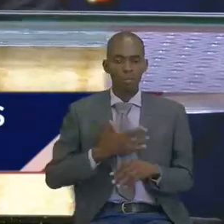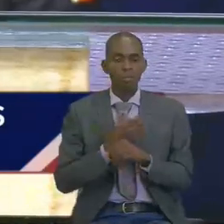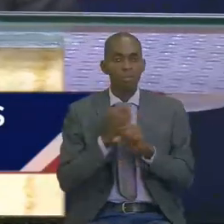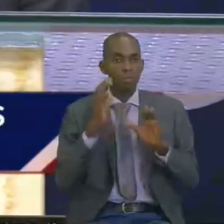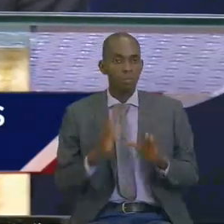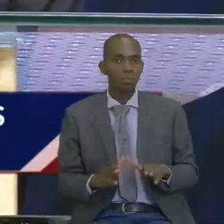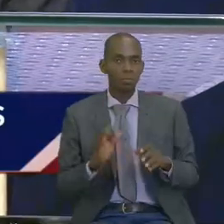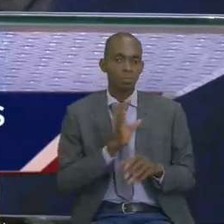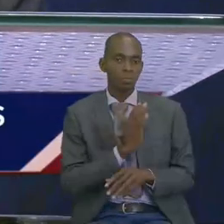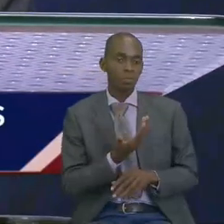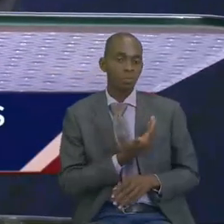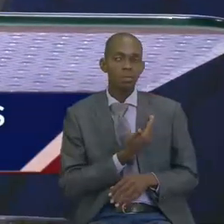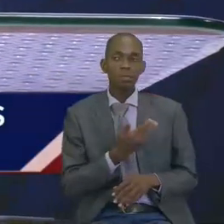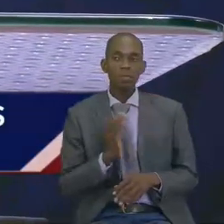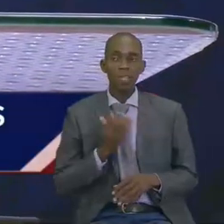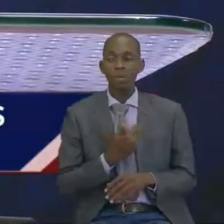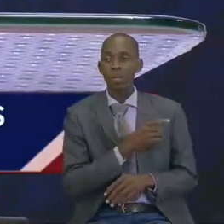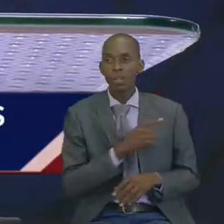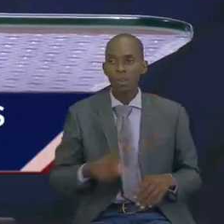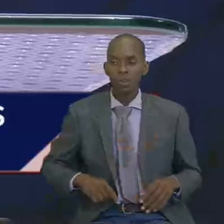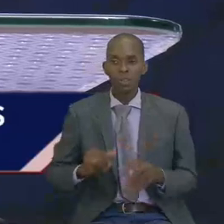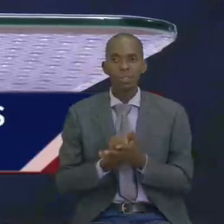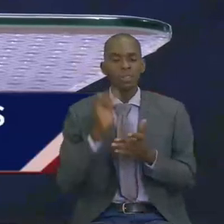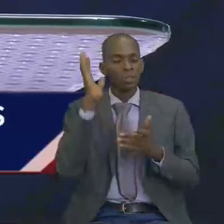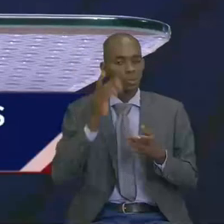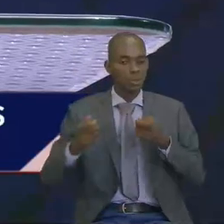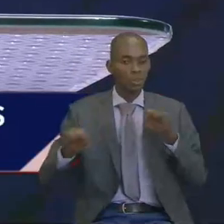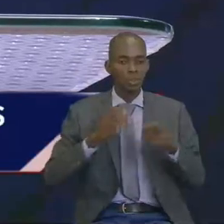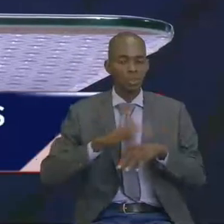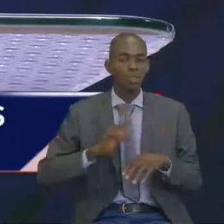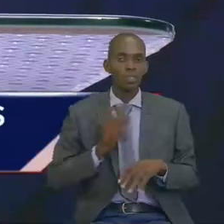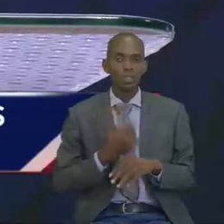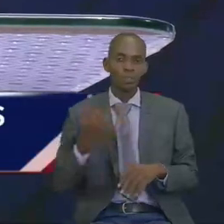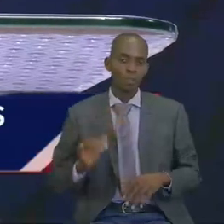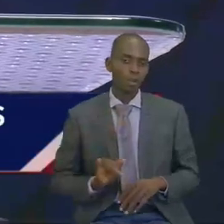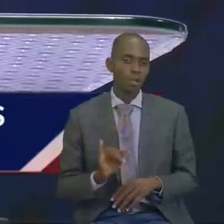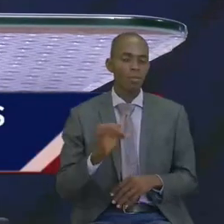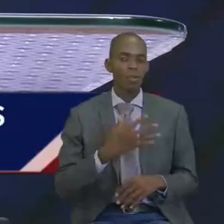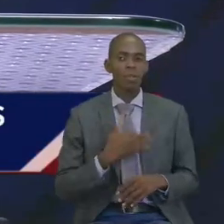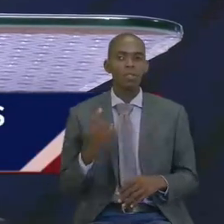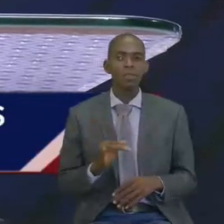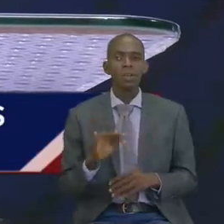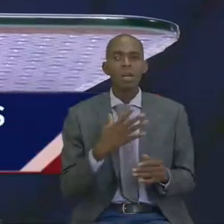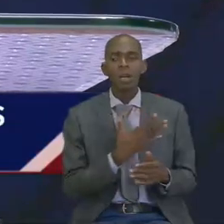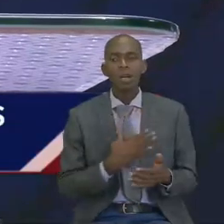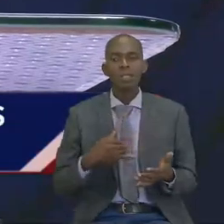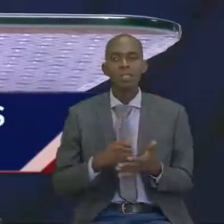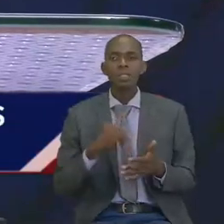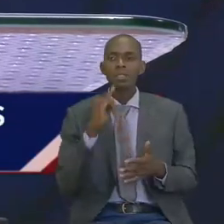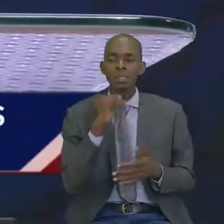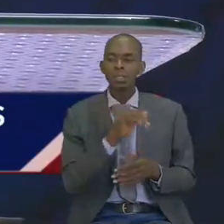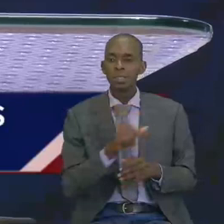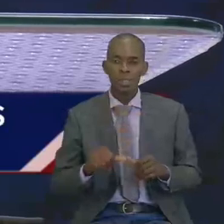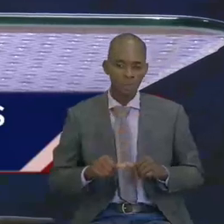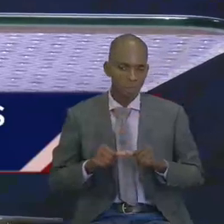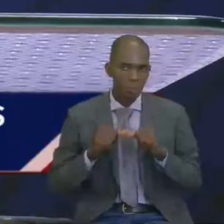Seigneur, celui qui va régner pour toujours, et il va régner sur la terre pour toujours, et c'est un renversement